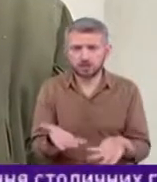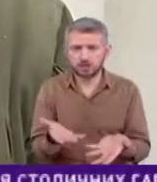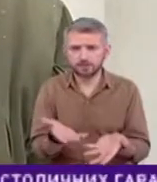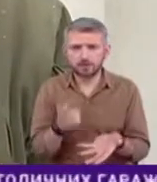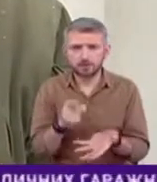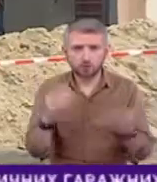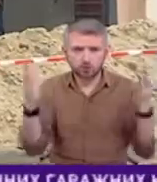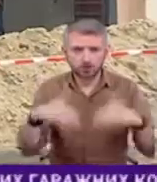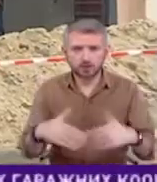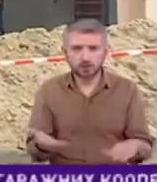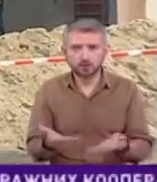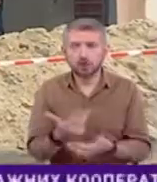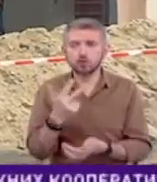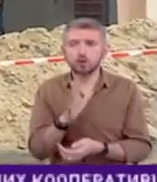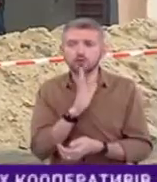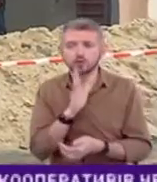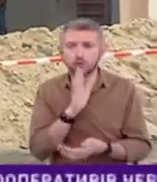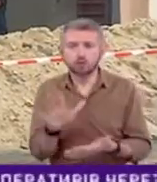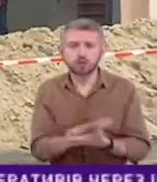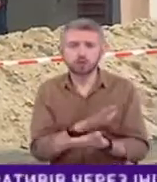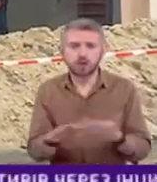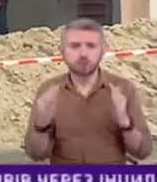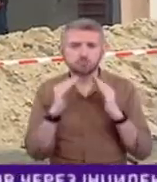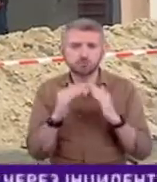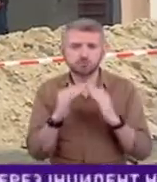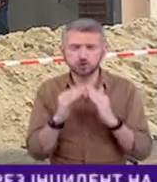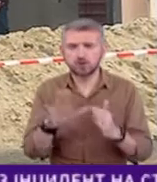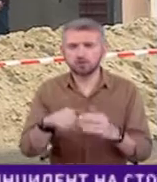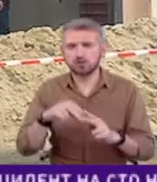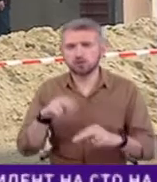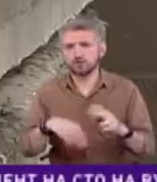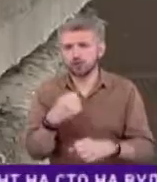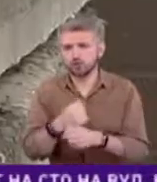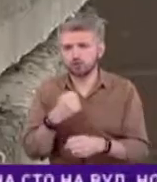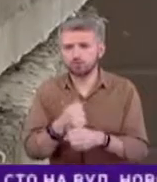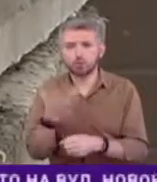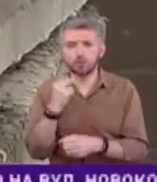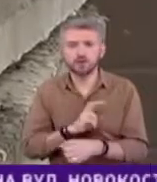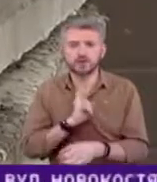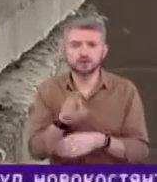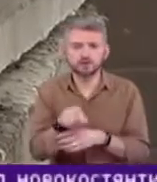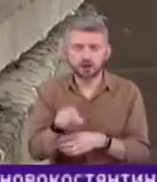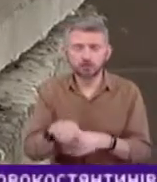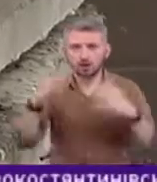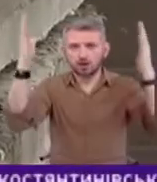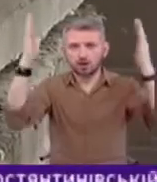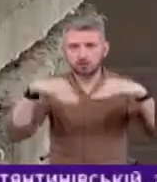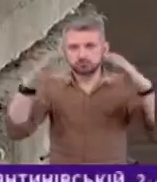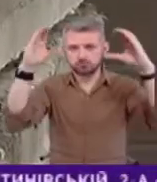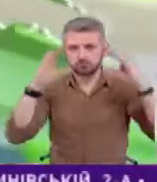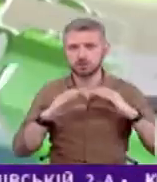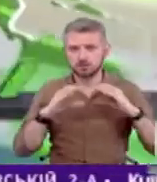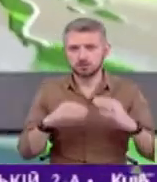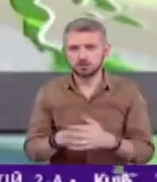Воно завалилося. Троє жінок прибирали приміщення гаражного боксу після будівельних робіт. Коли зайшли всередину, на них впала плита